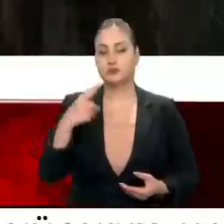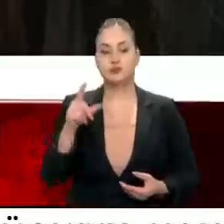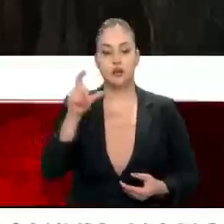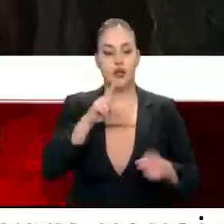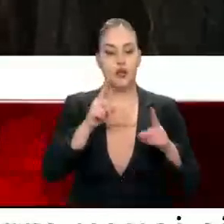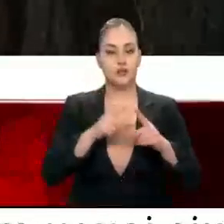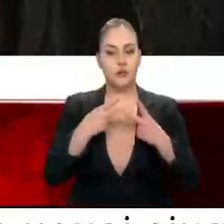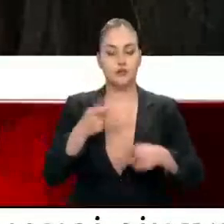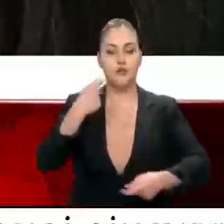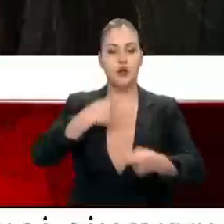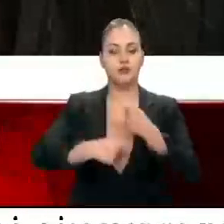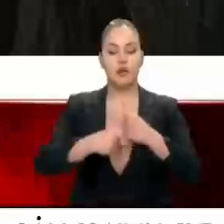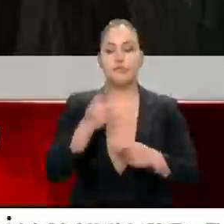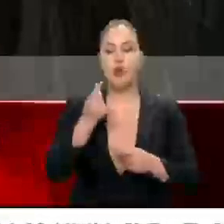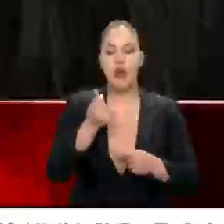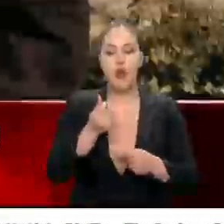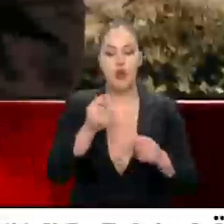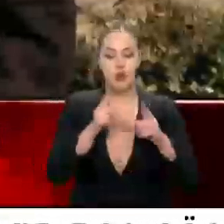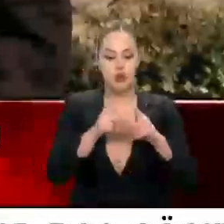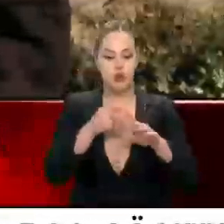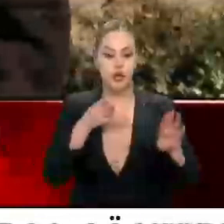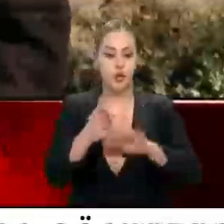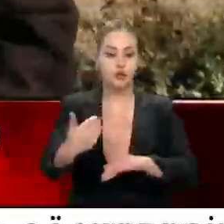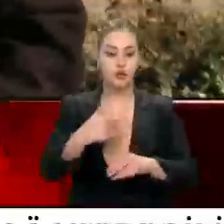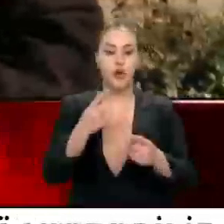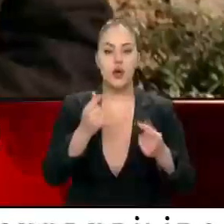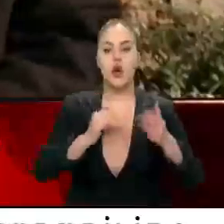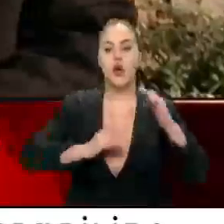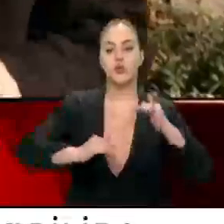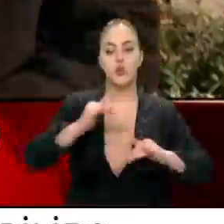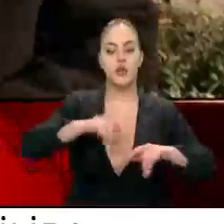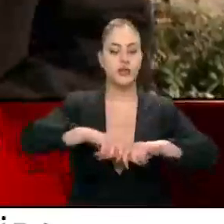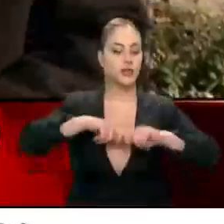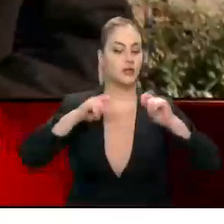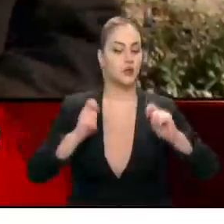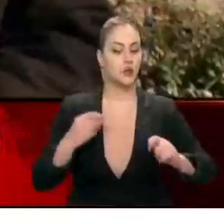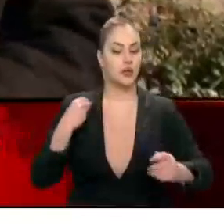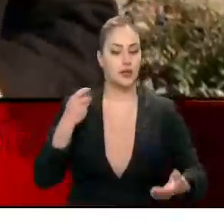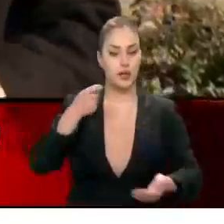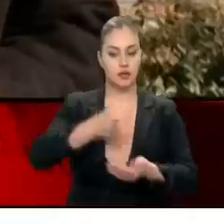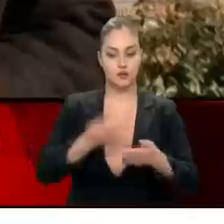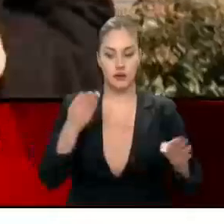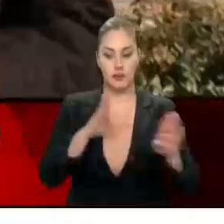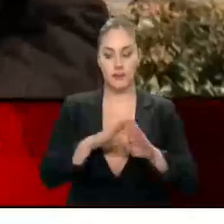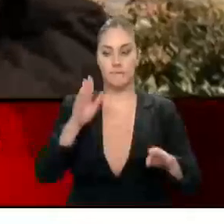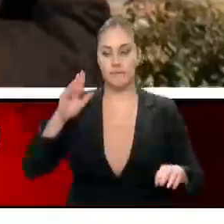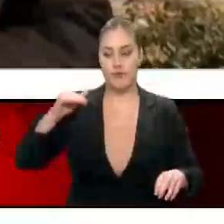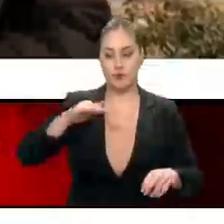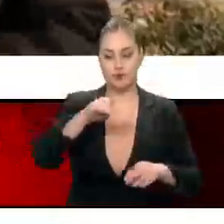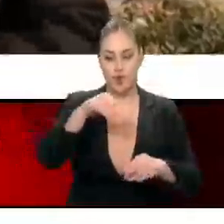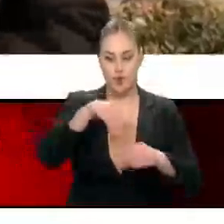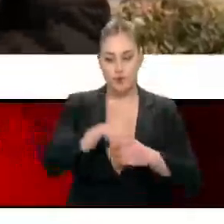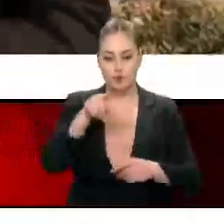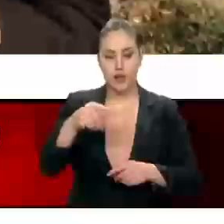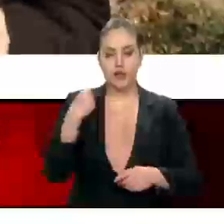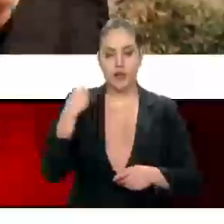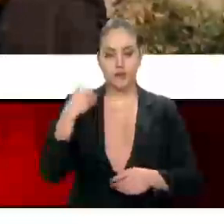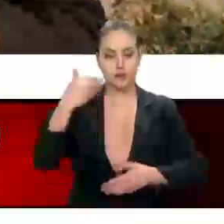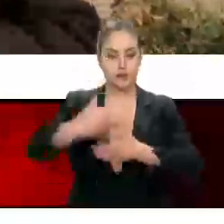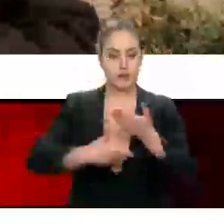açılmış. Borsaya giren para miktarını da arttırmış oluyor. 2022 yılını rekor yeni yatırımcı ile kapatan borsa bu ivmesine devam